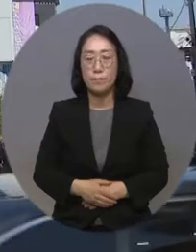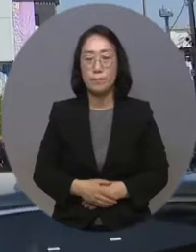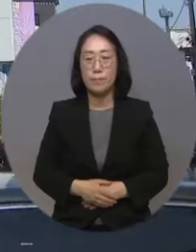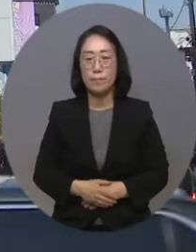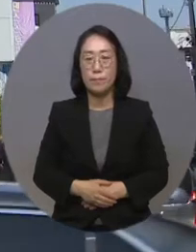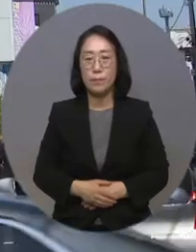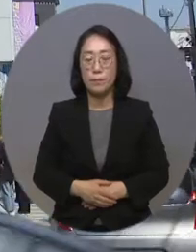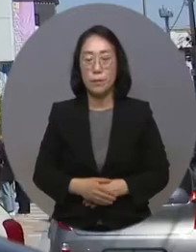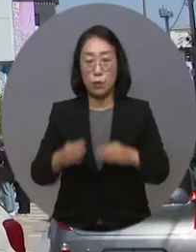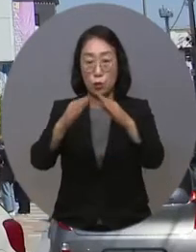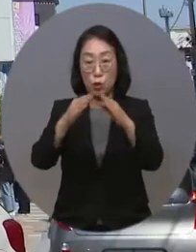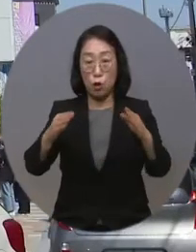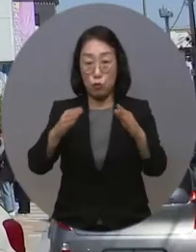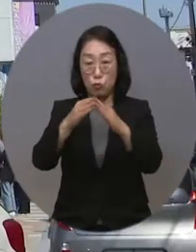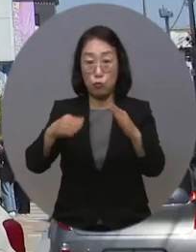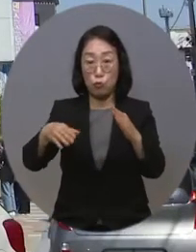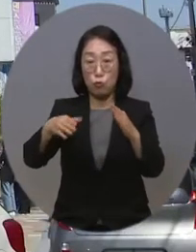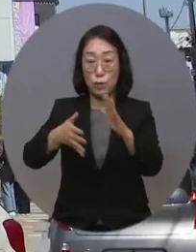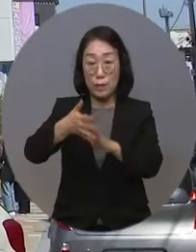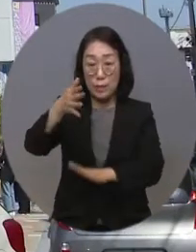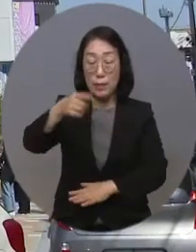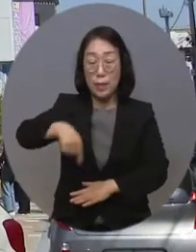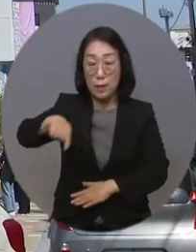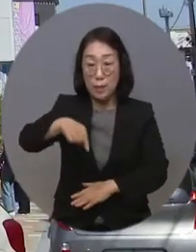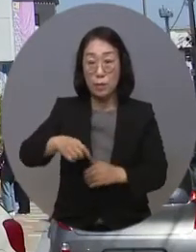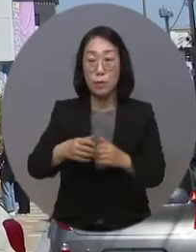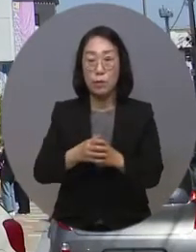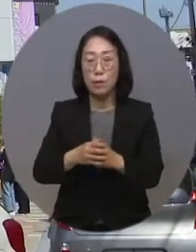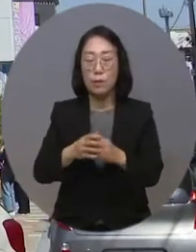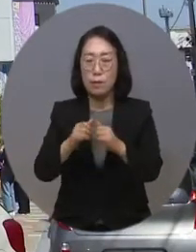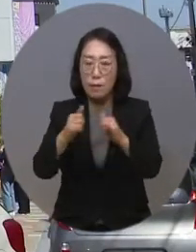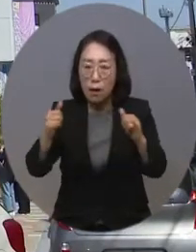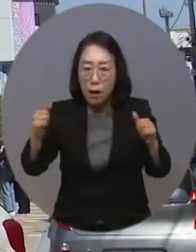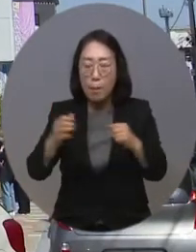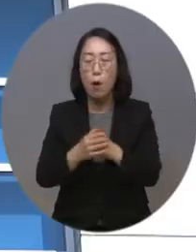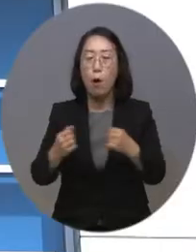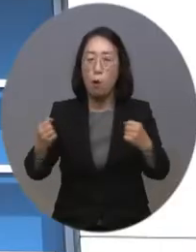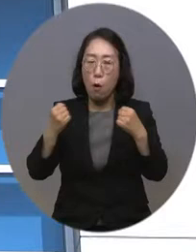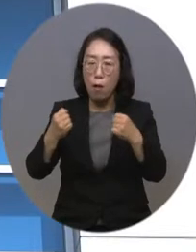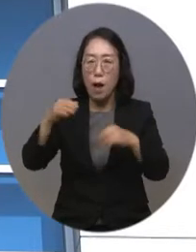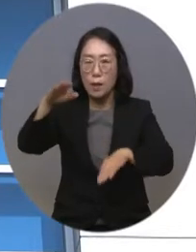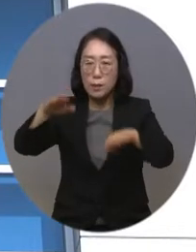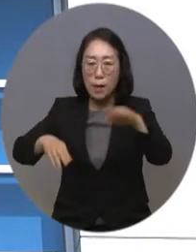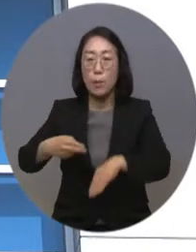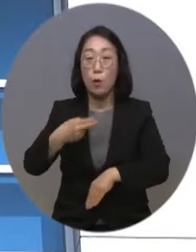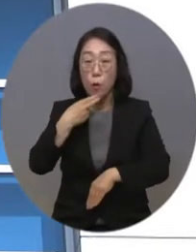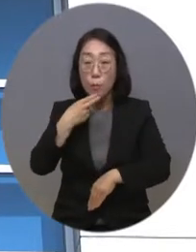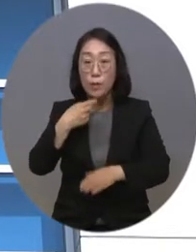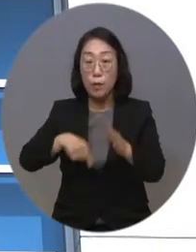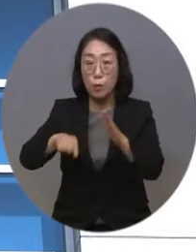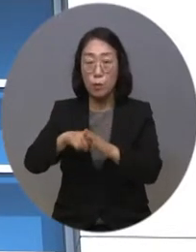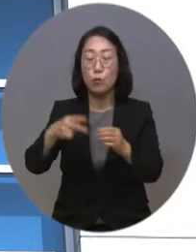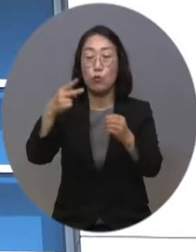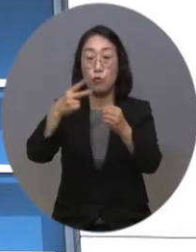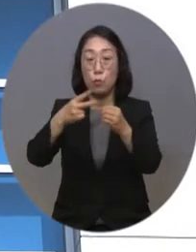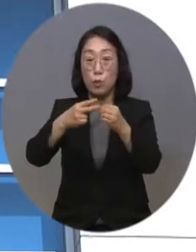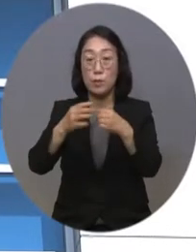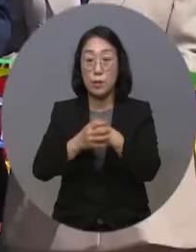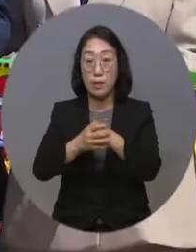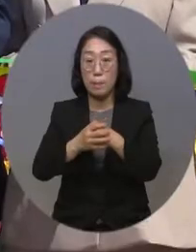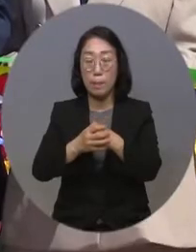전북 전주시에서는 시민들의 복지 증대와 건강격차 해소를 위해 두 번째 공공의료서비스